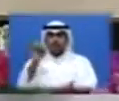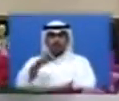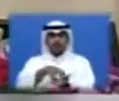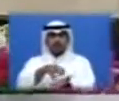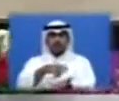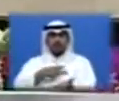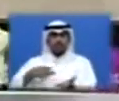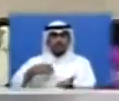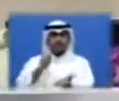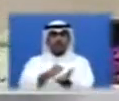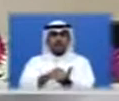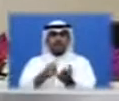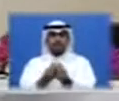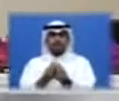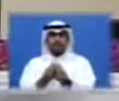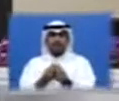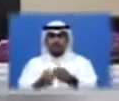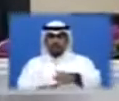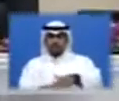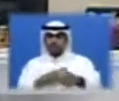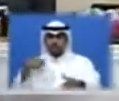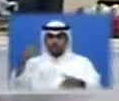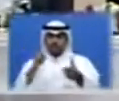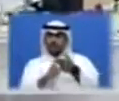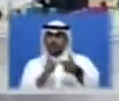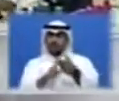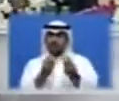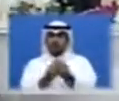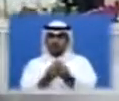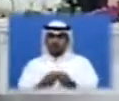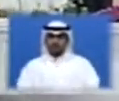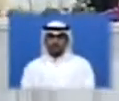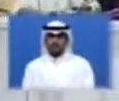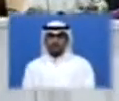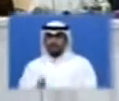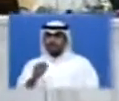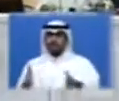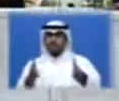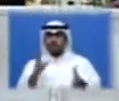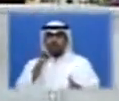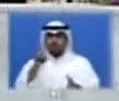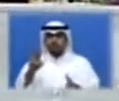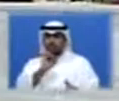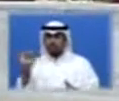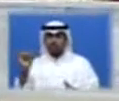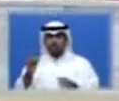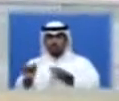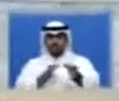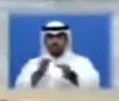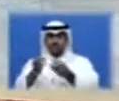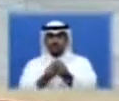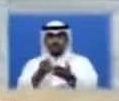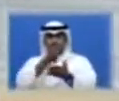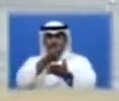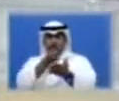السكنية بدرجة وكيل وزارة مساعد. كما بحث مجلس الوزراء الشؤون السياسية في ضوء